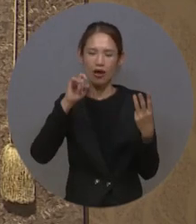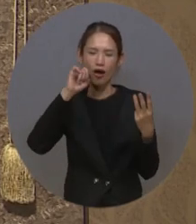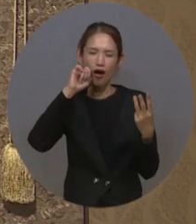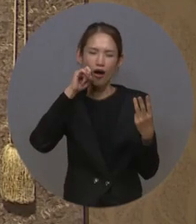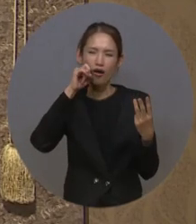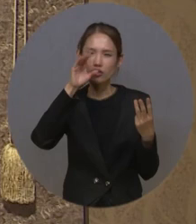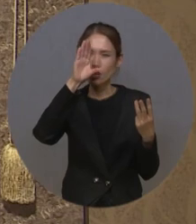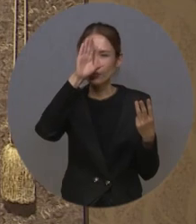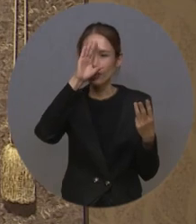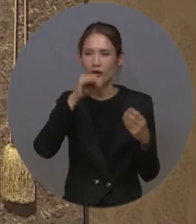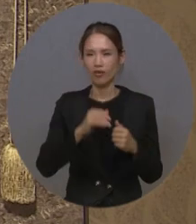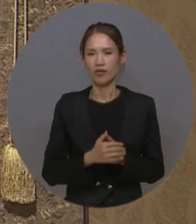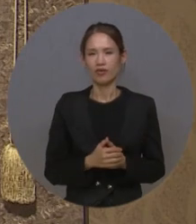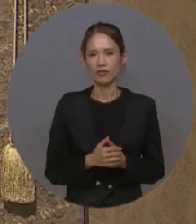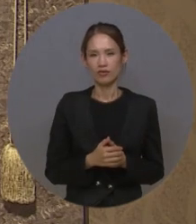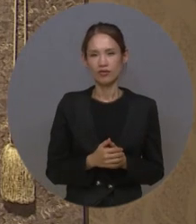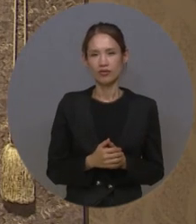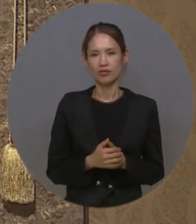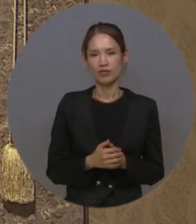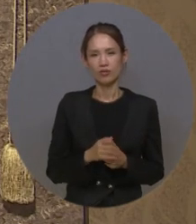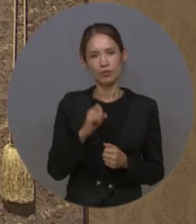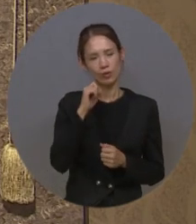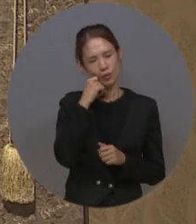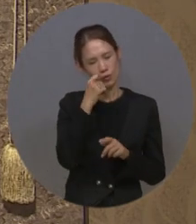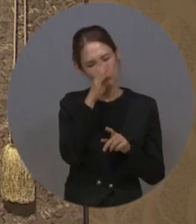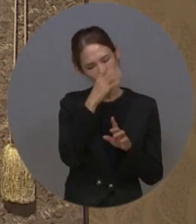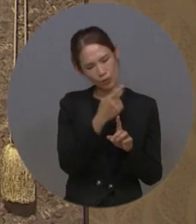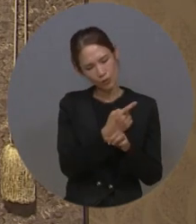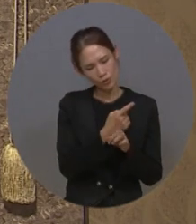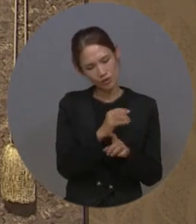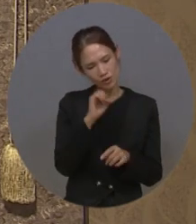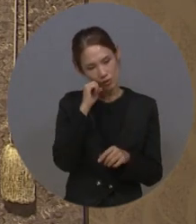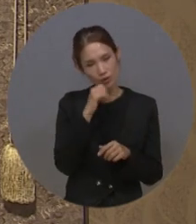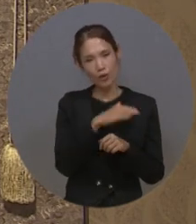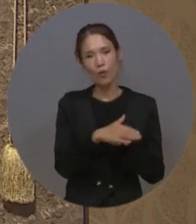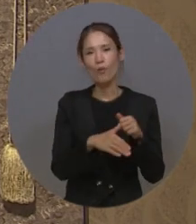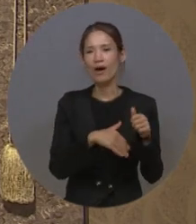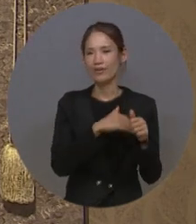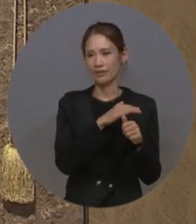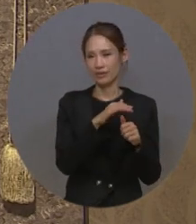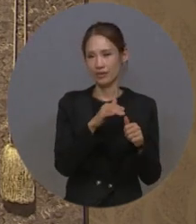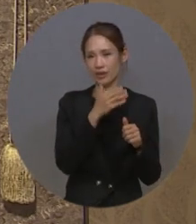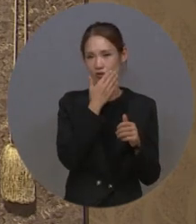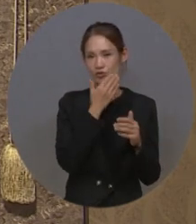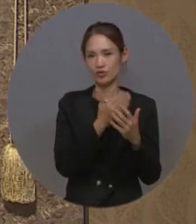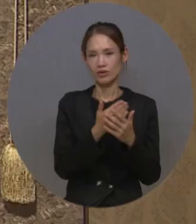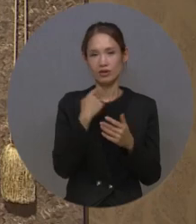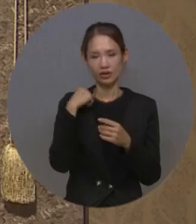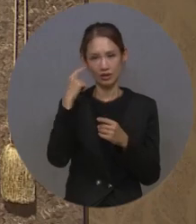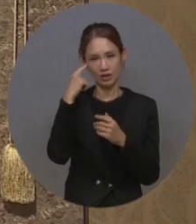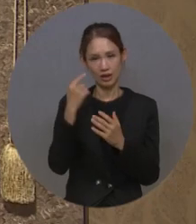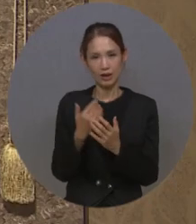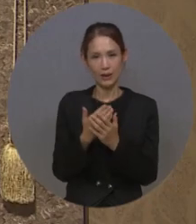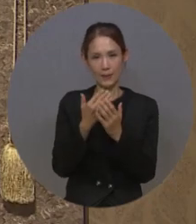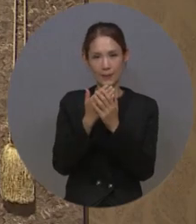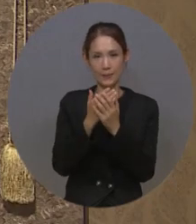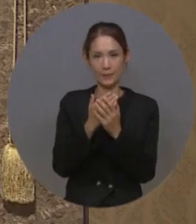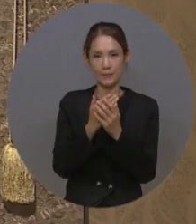하잖아요. 그러니까요. 정말 참 힘들더라고요. 네. 환경 중요한데요. 네. 제가 개발한 것 중에 이